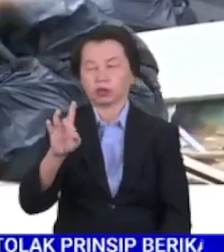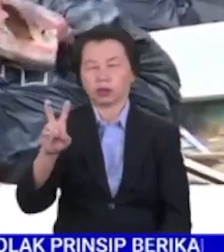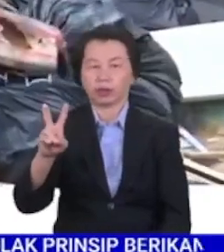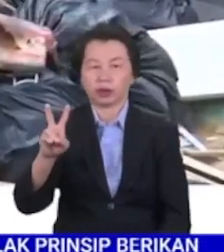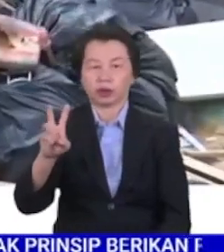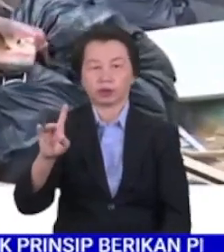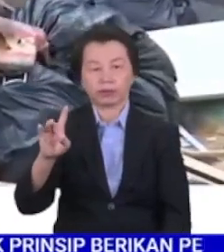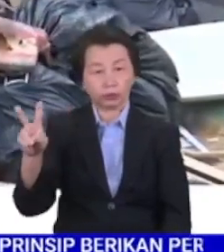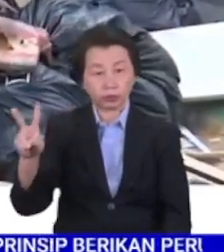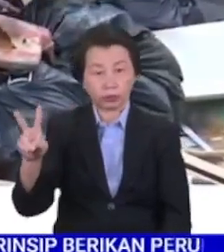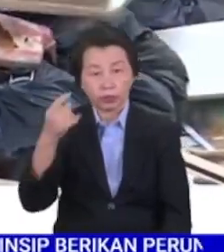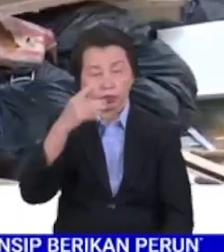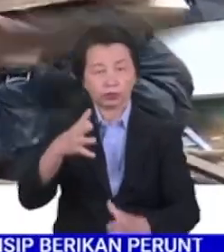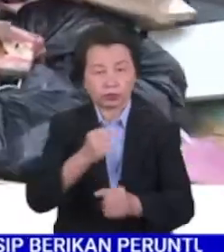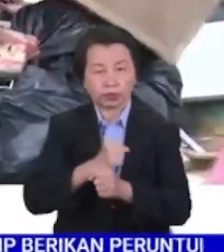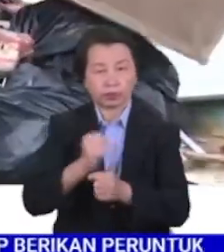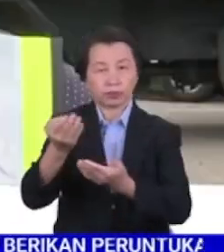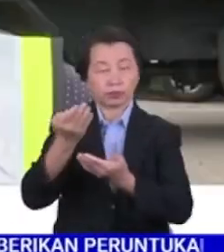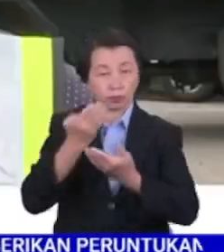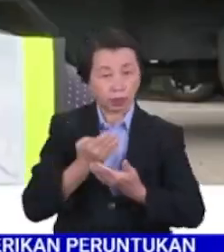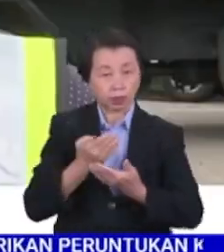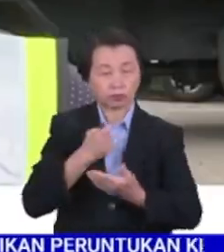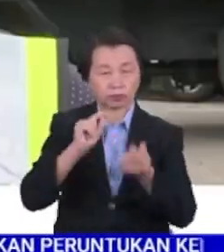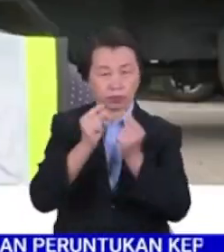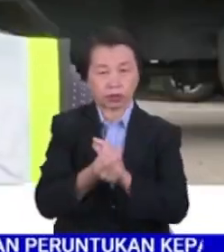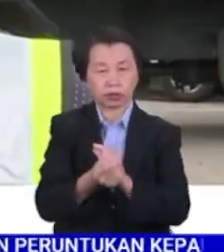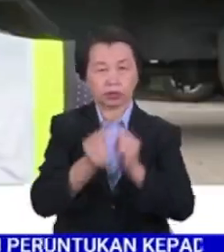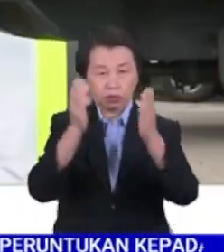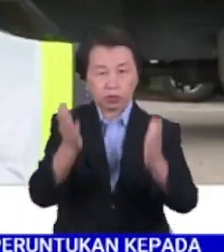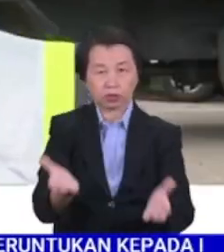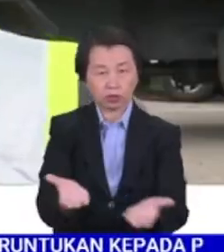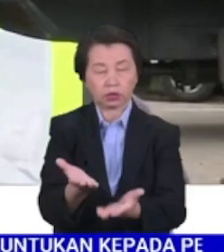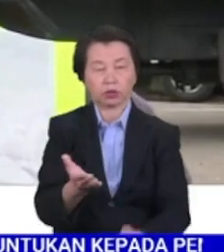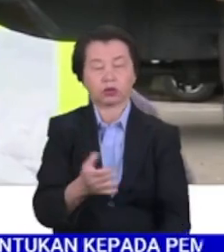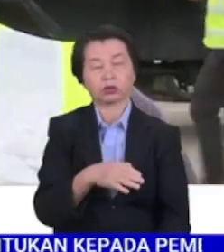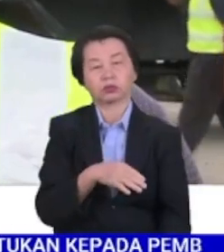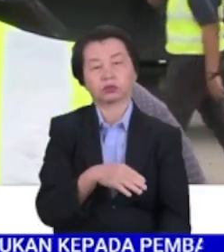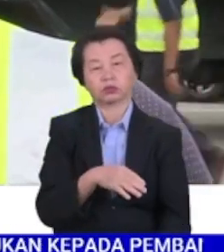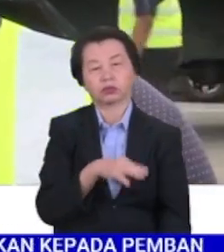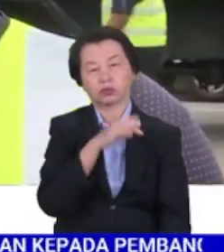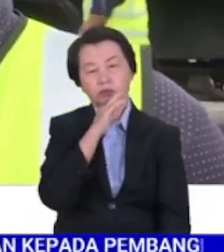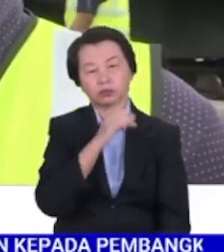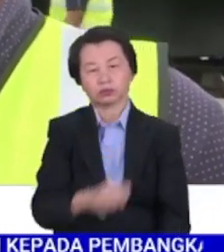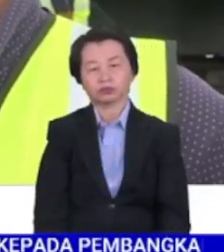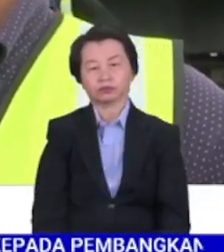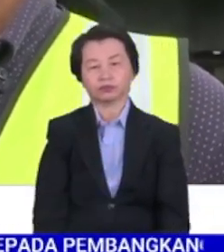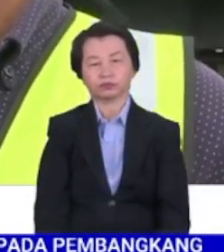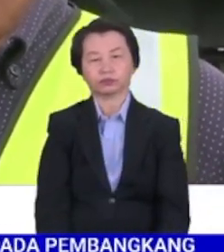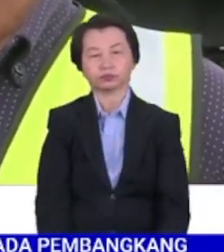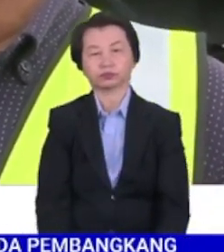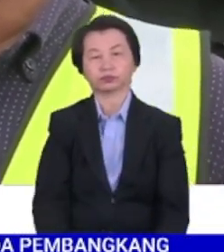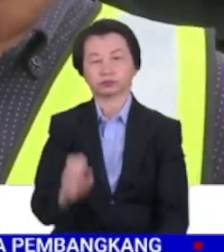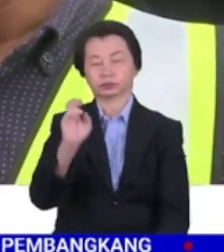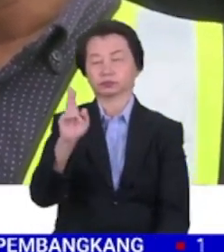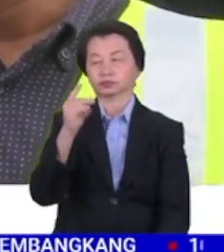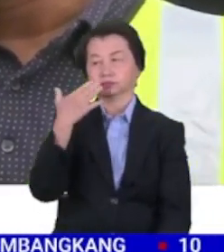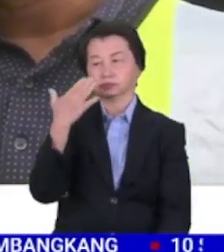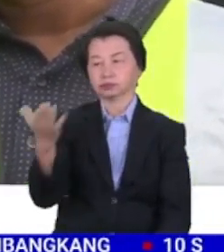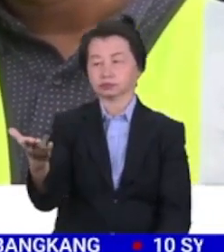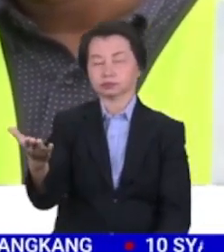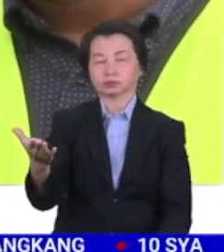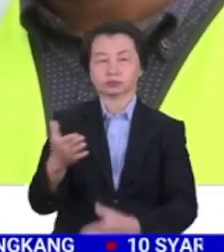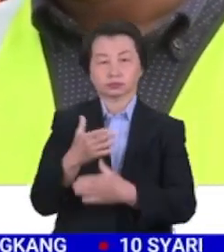012-618-0082 untuk mendapatkan bantuan penggantian tong sampah beroda masing-masing. Baik, terima kasih. Itu